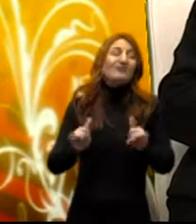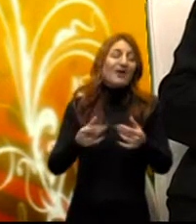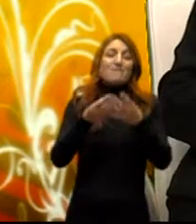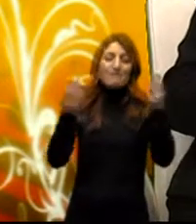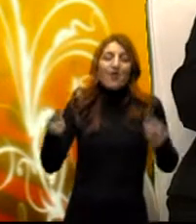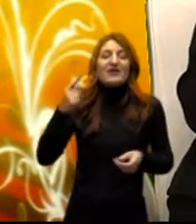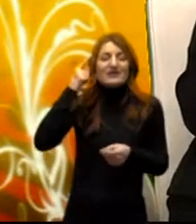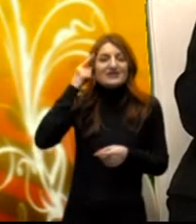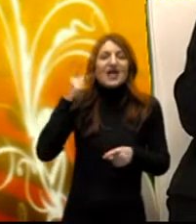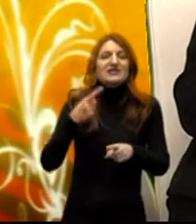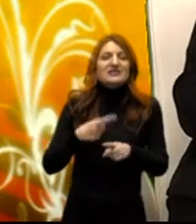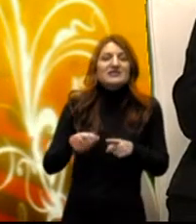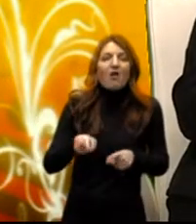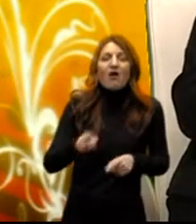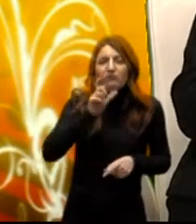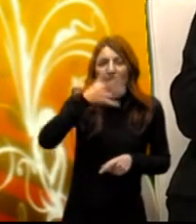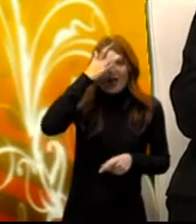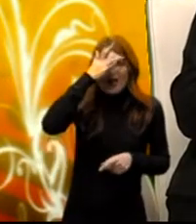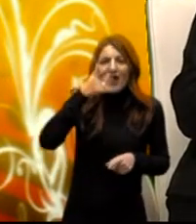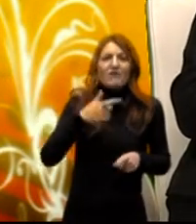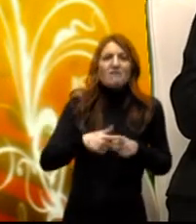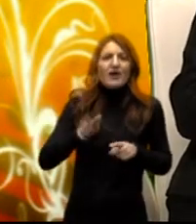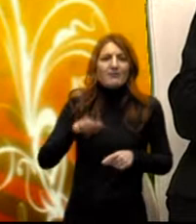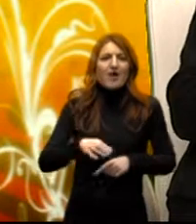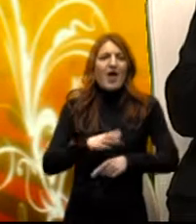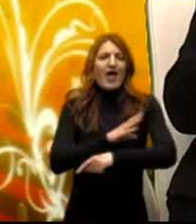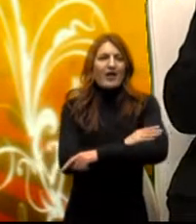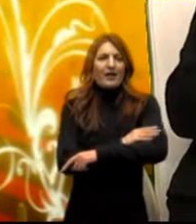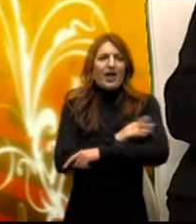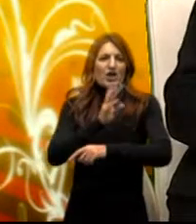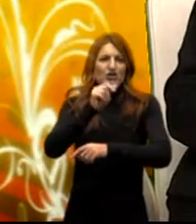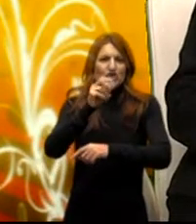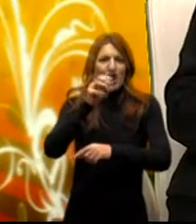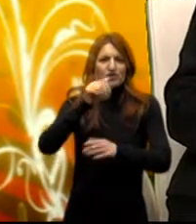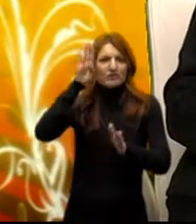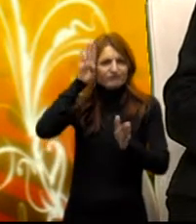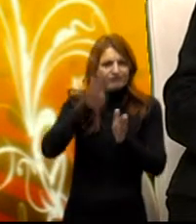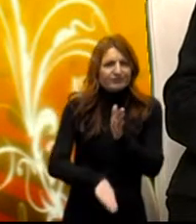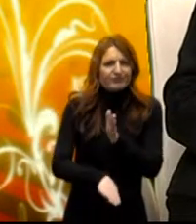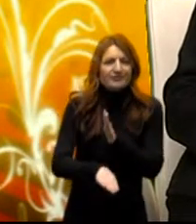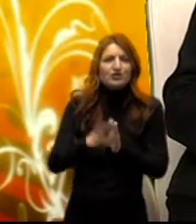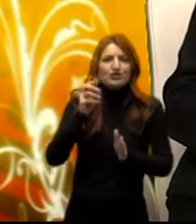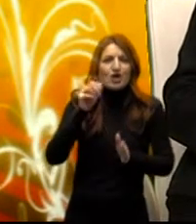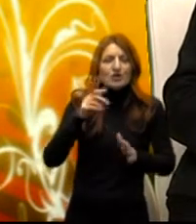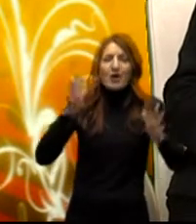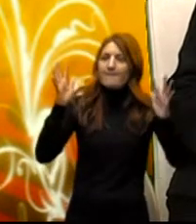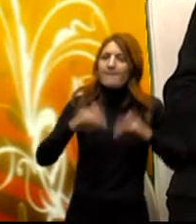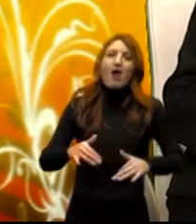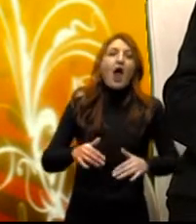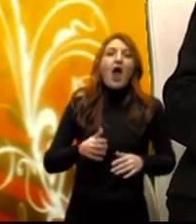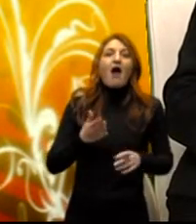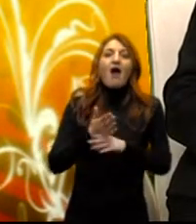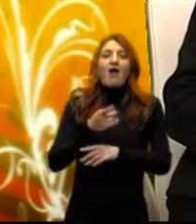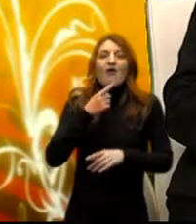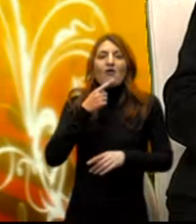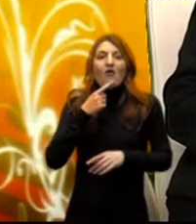može biti i zato što si u hipoglikemiji, što ti padne šećer. Hipertoničari će znati da kad ih boli